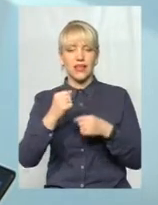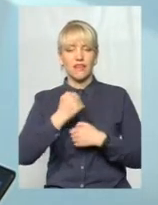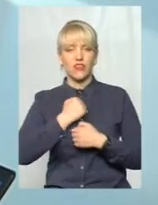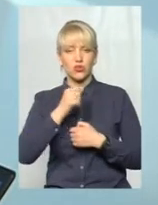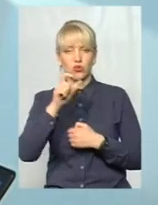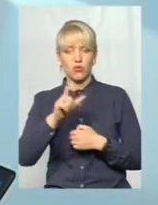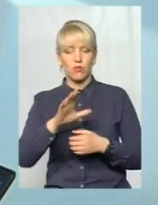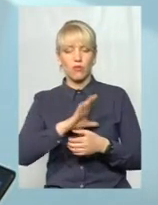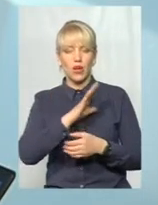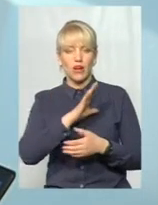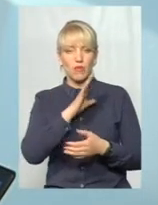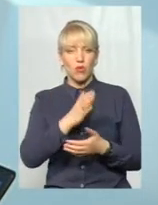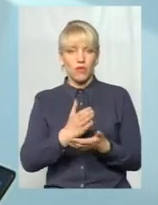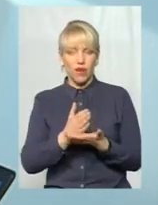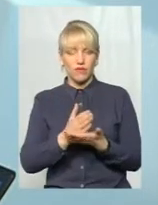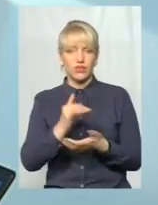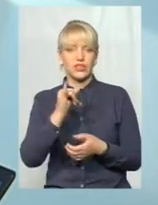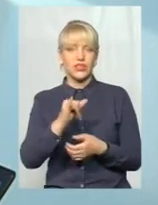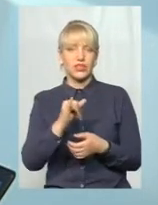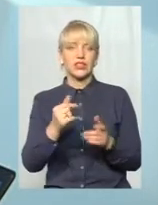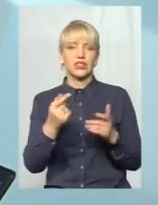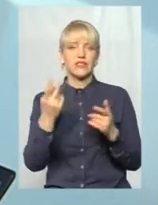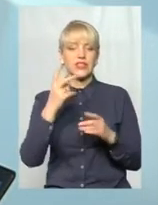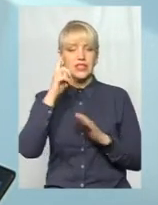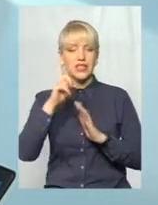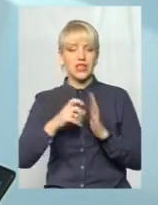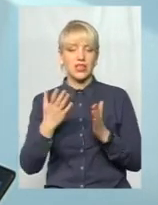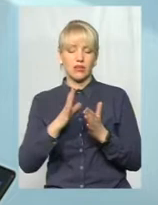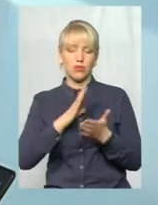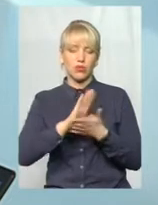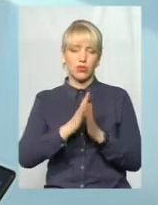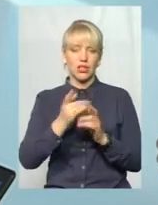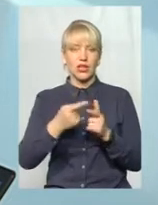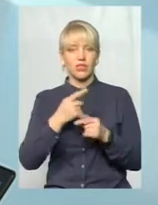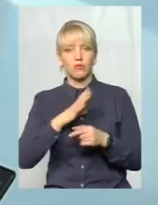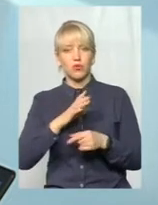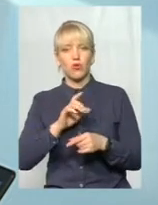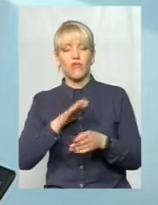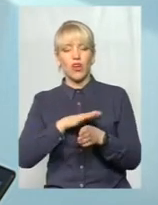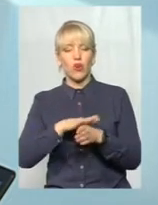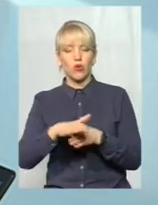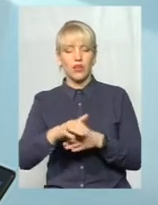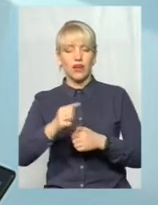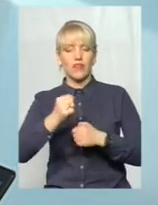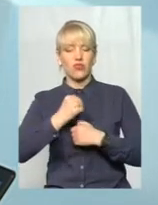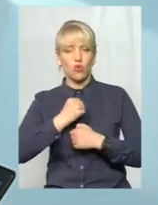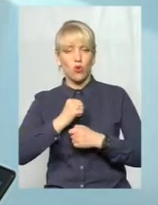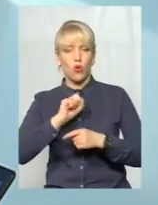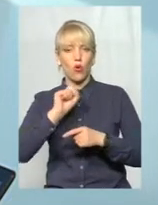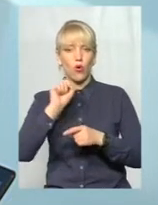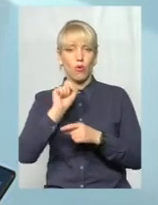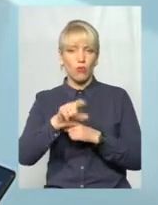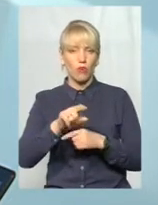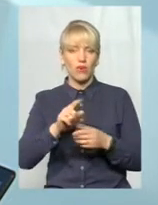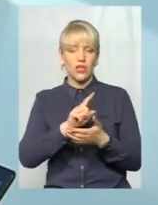перебувала, знати, які обставини були. Чи це було дійсно якесь виконання військового обов'язку, чи це було якесь захоплення заручників, чи якась інша